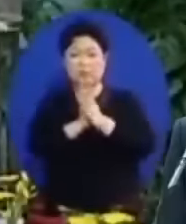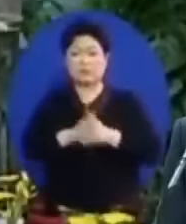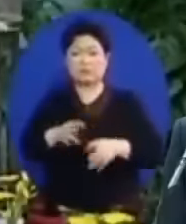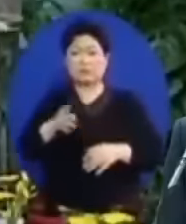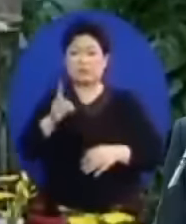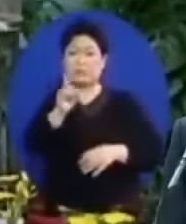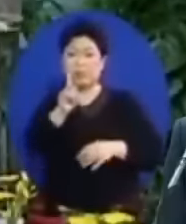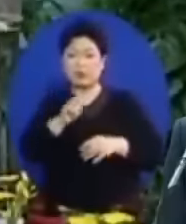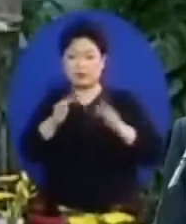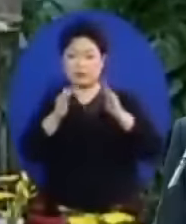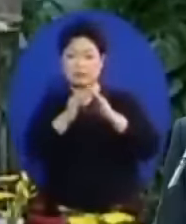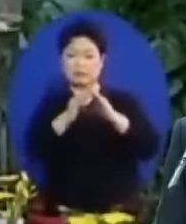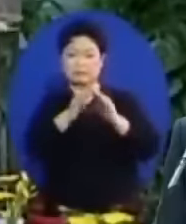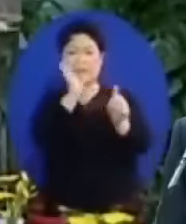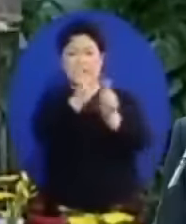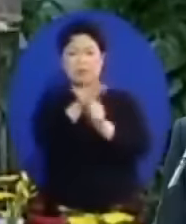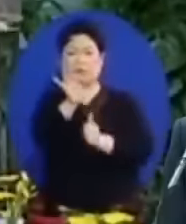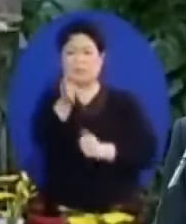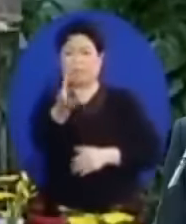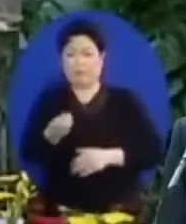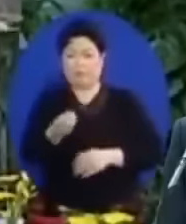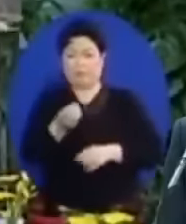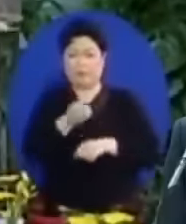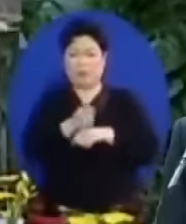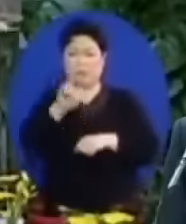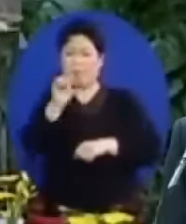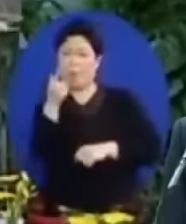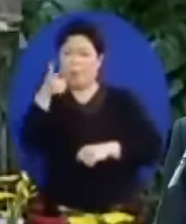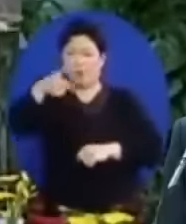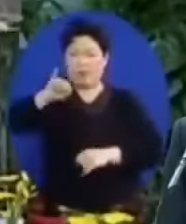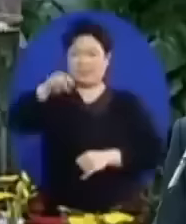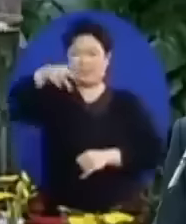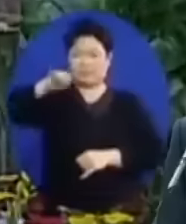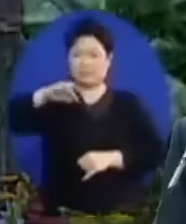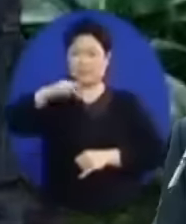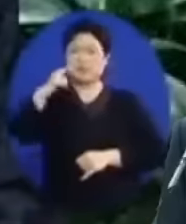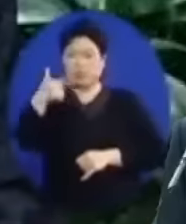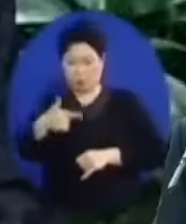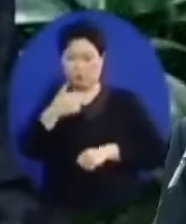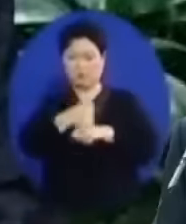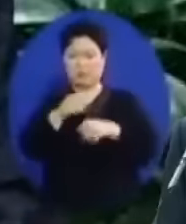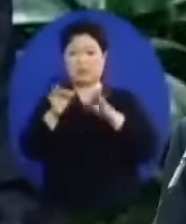즉 주택담보대출인 것입니다. 은행이